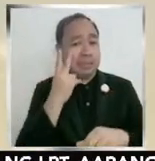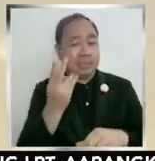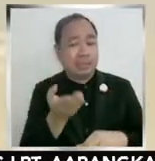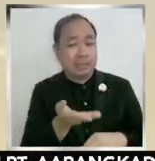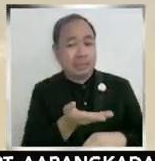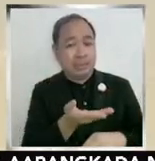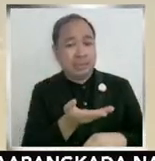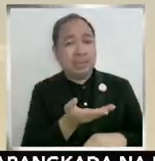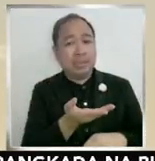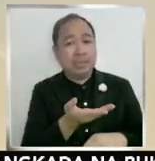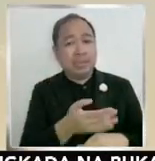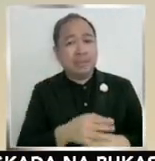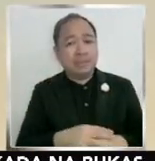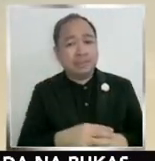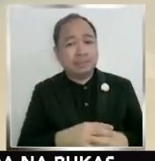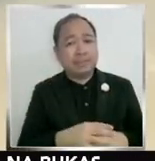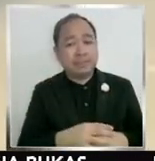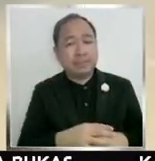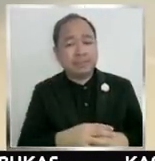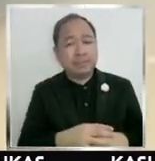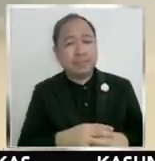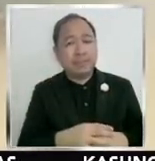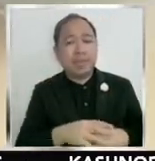binaba ng baha, sir, mga tatlong ano,